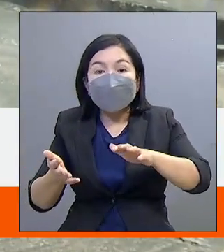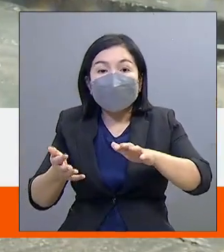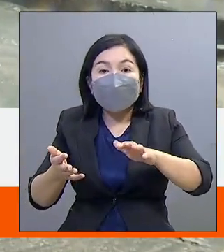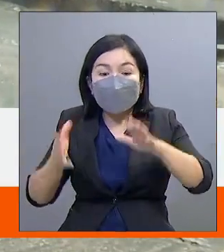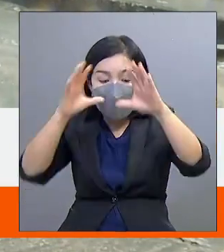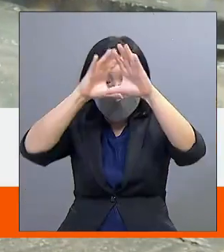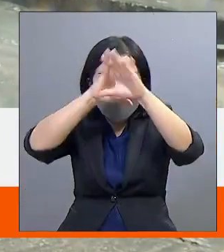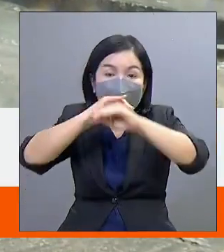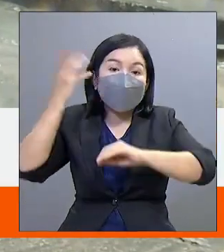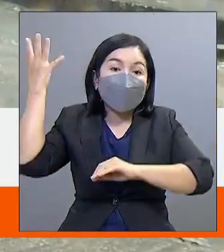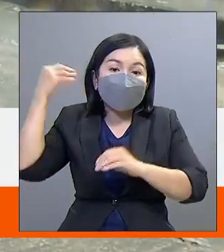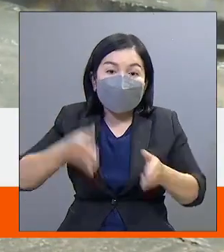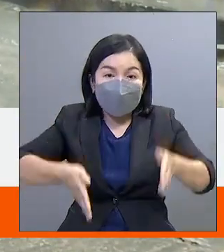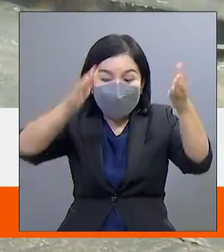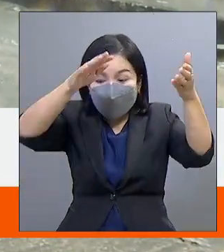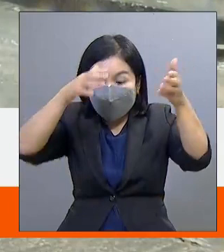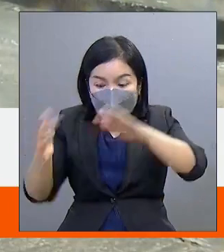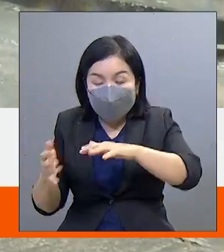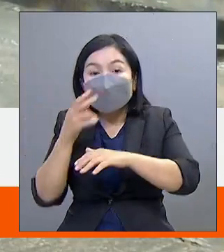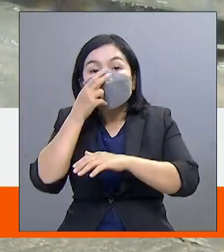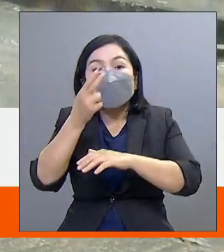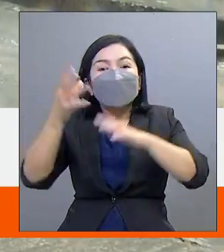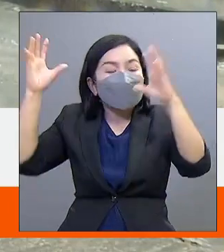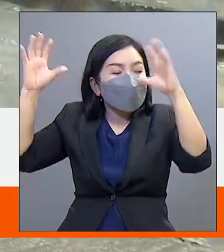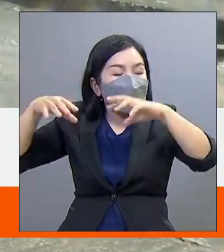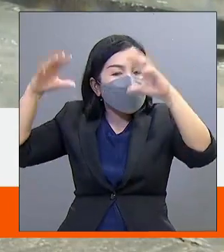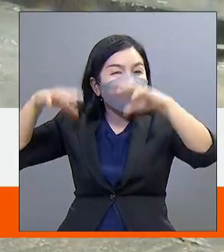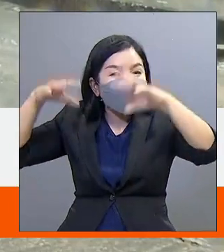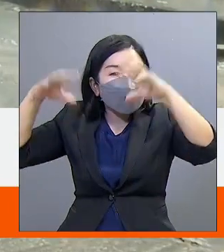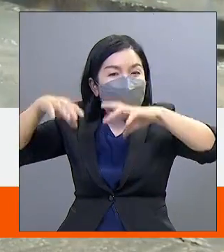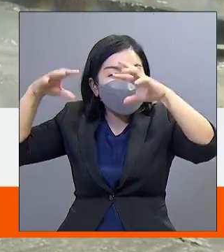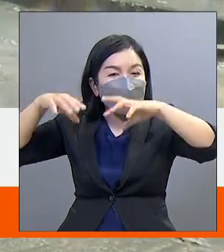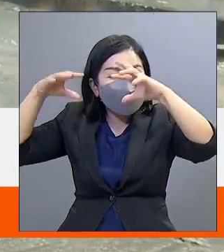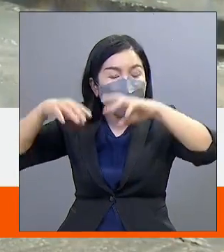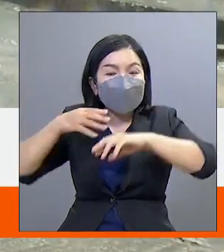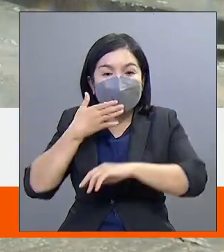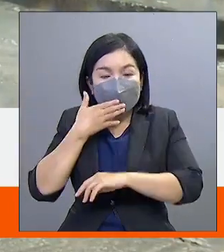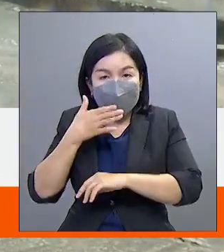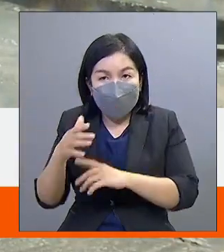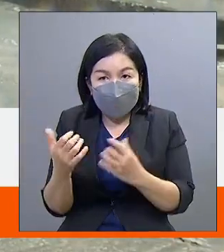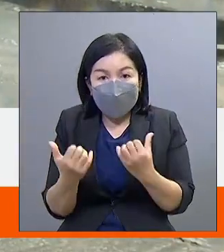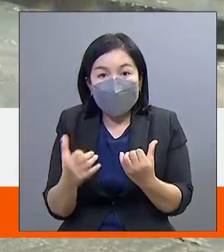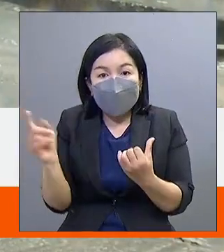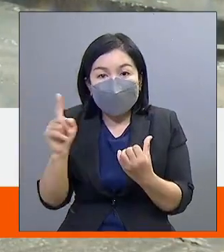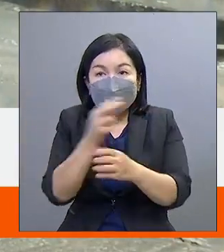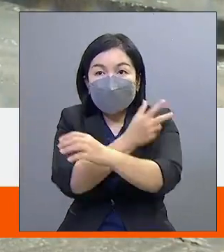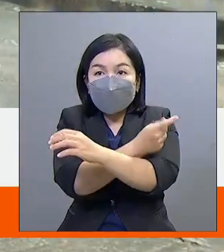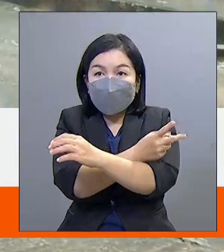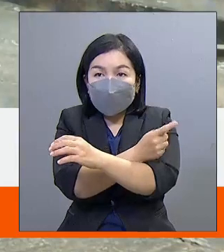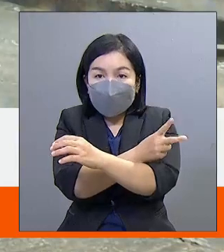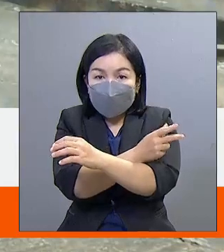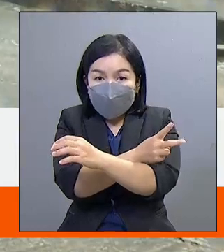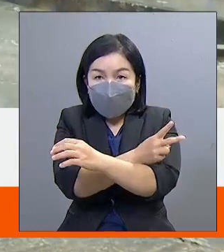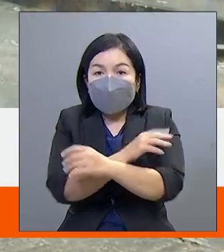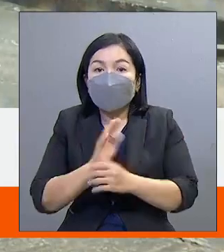างดึกที่ผ่านมานะคะและอย่างที่เห็นว่าฝนนั้นก็คงยังโปรยปลายลงมาอย่างต่อเนื่องนะคะโดยล่าสุดในส่วนของทางจังหวัดภูเก็ตนั้นได้ขอให้